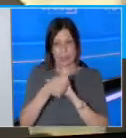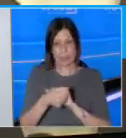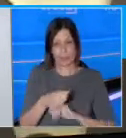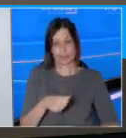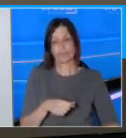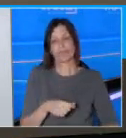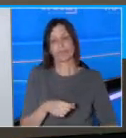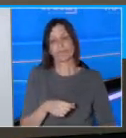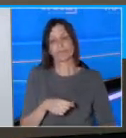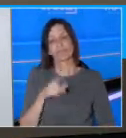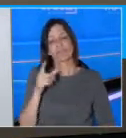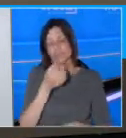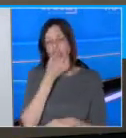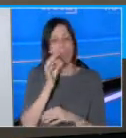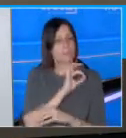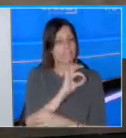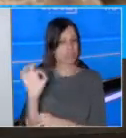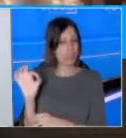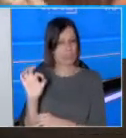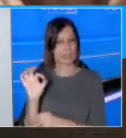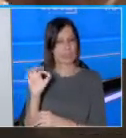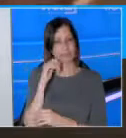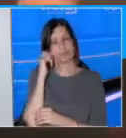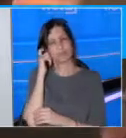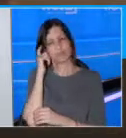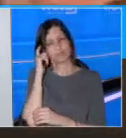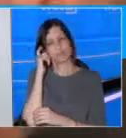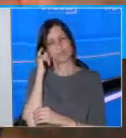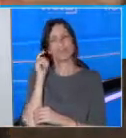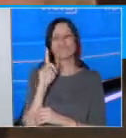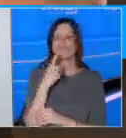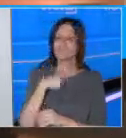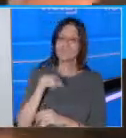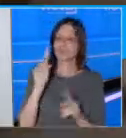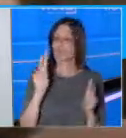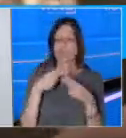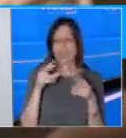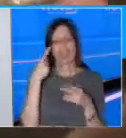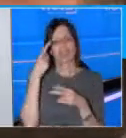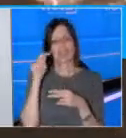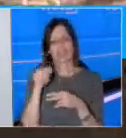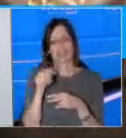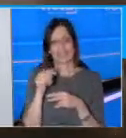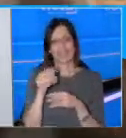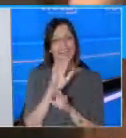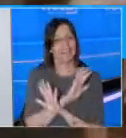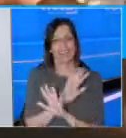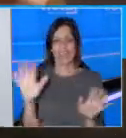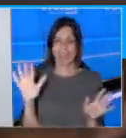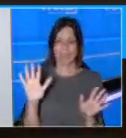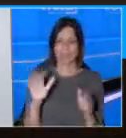האמת היא שזו שאלה מצוינת, אבל אנחנו לא נוכל לדעת את זה, אלא אך